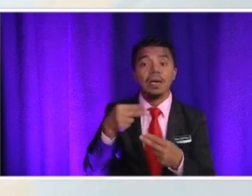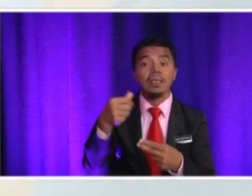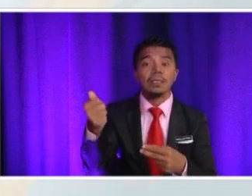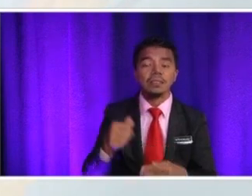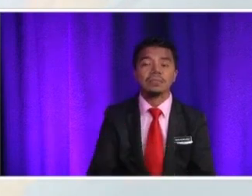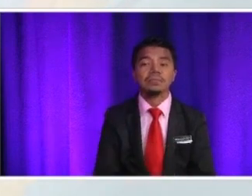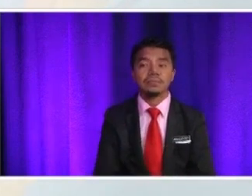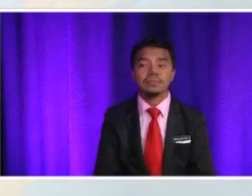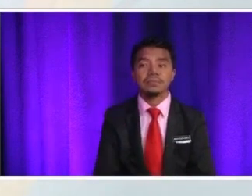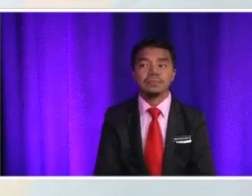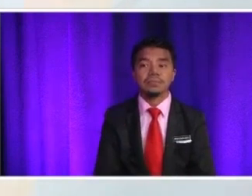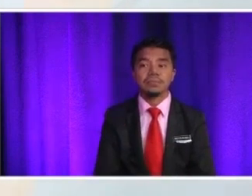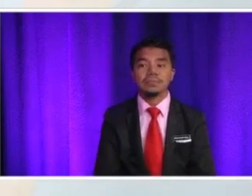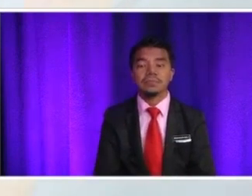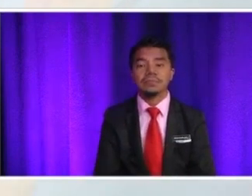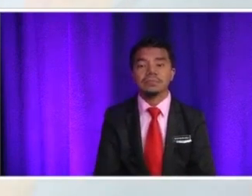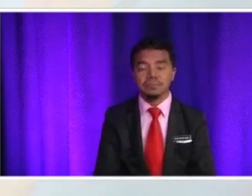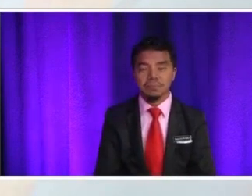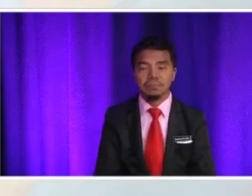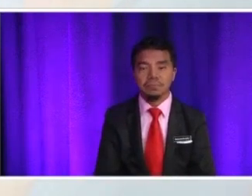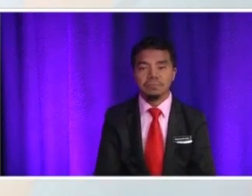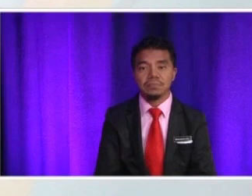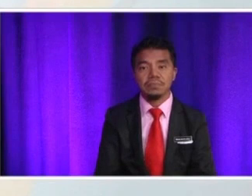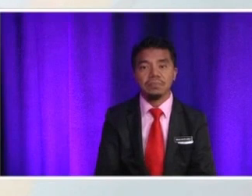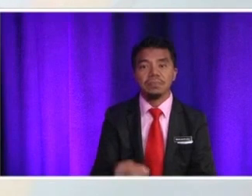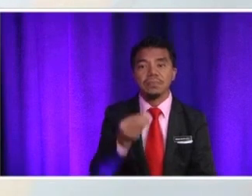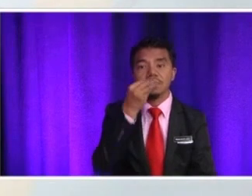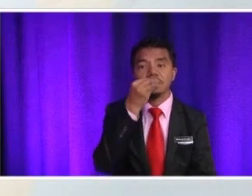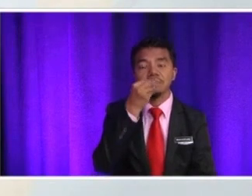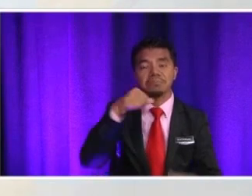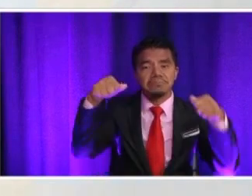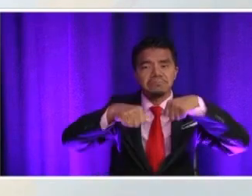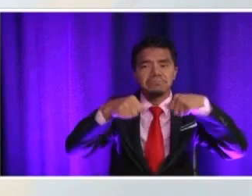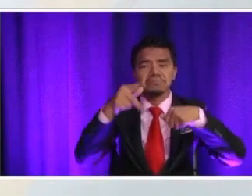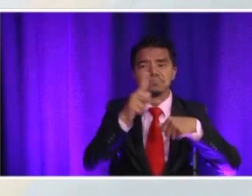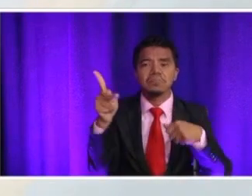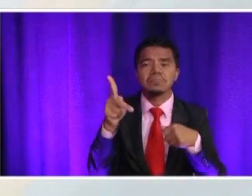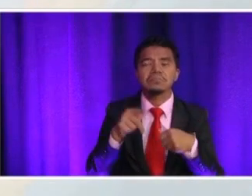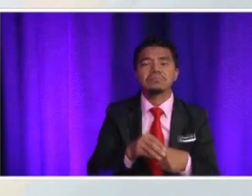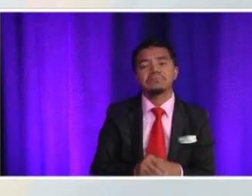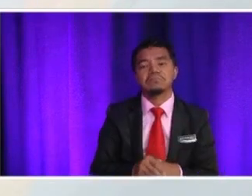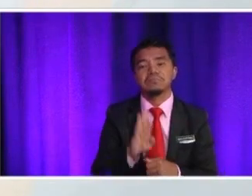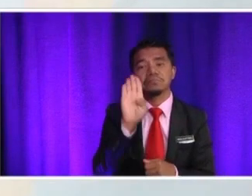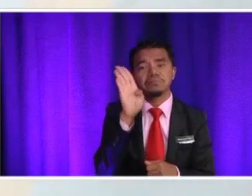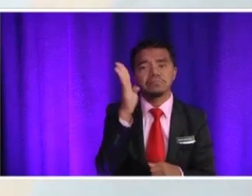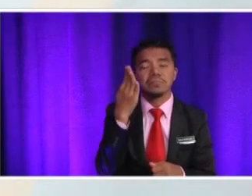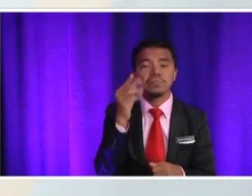menu yang agak terhad serta tiada variasi. Ayat tu kalau boleh biarlah kita kembangkan supaya